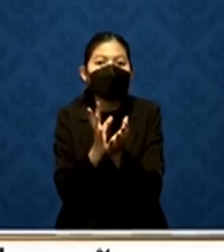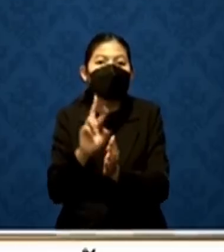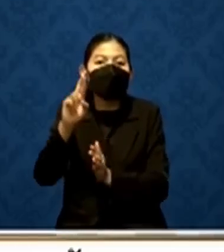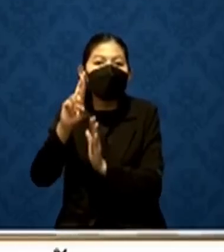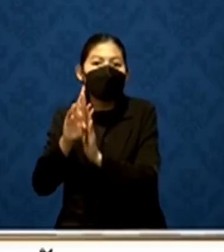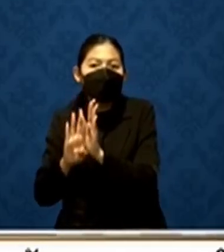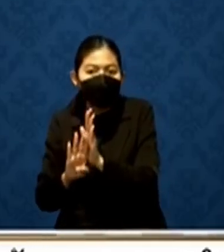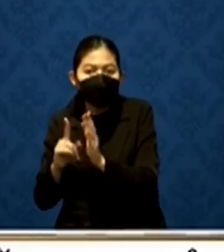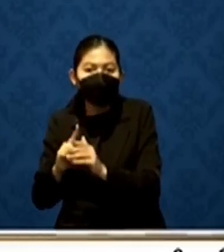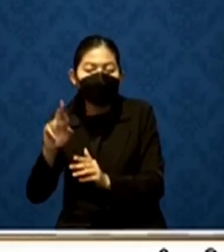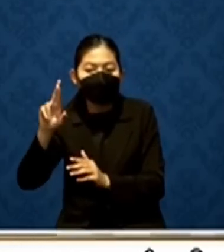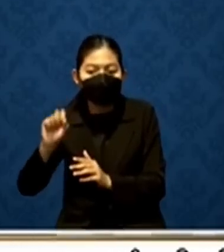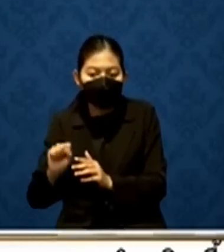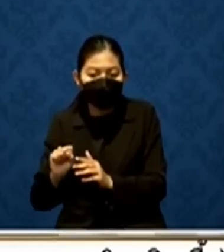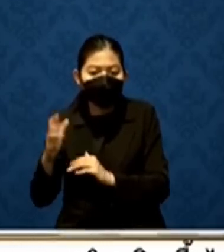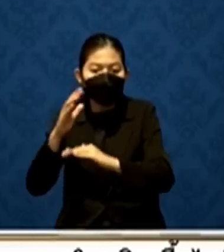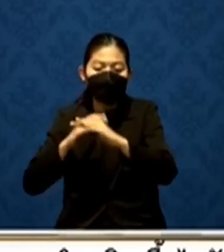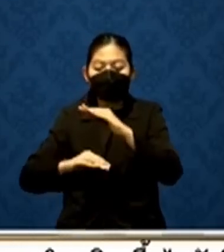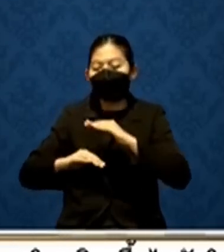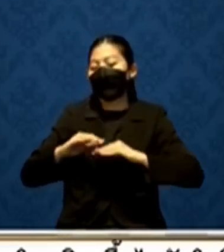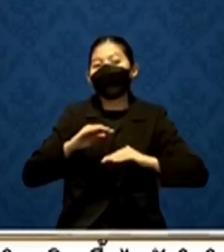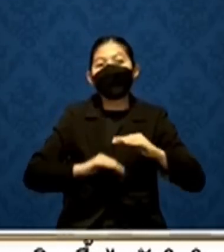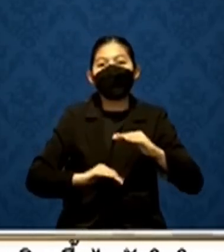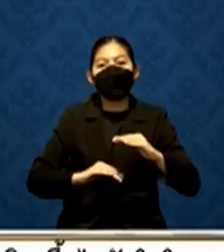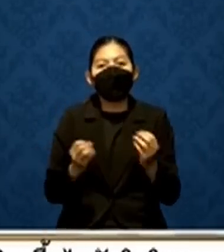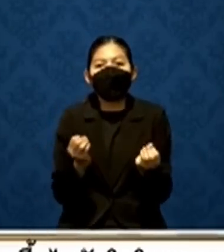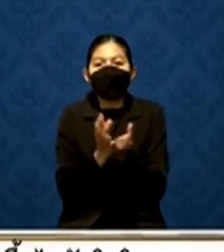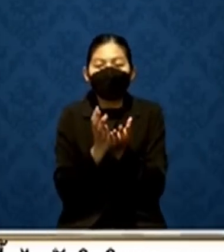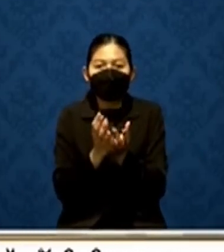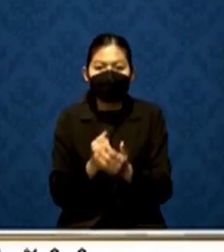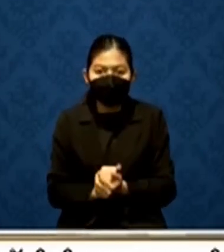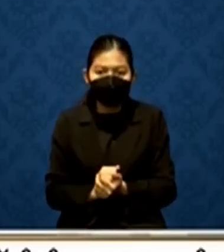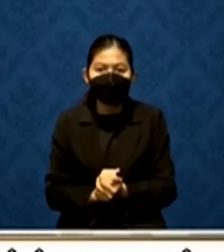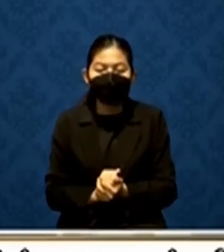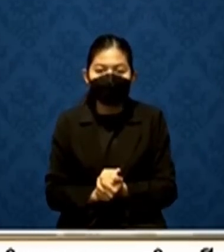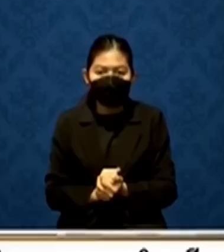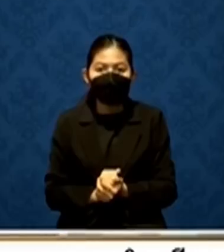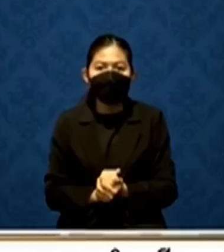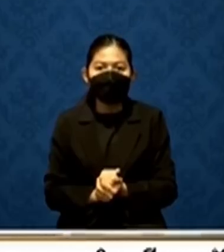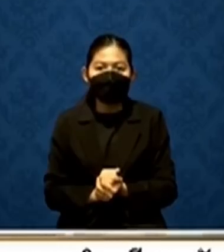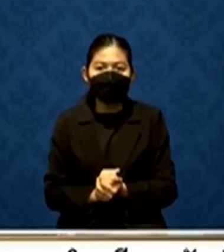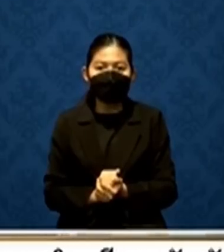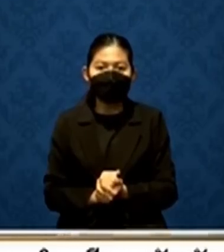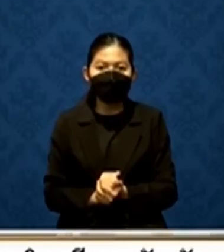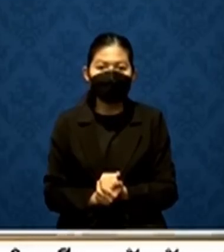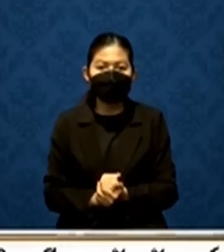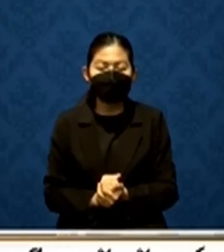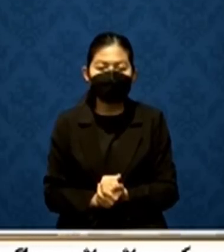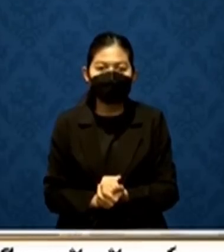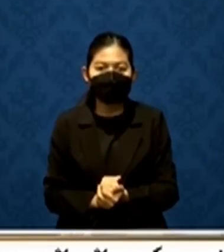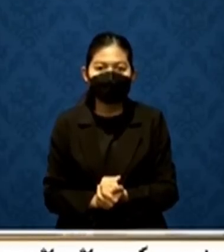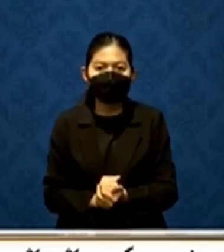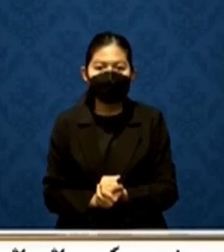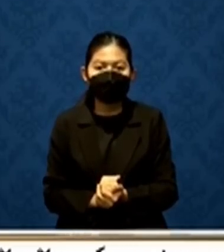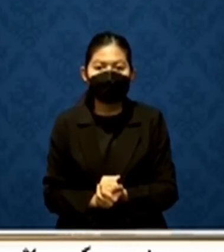ตกต่ำสั่นคลอนและคนไกลในระบบรัฐบาลเสียหายมีธรรมาจารย์